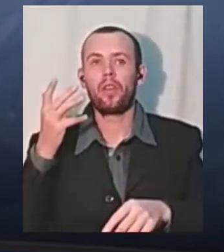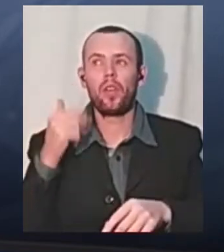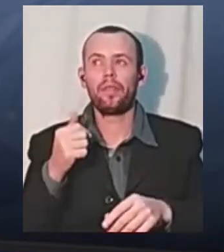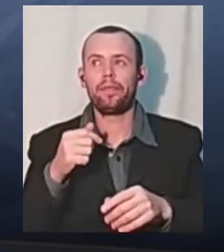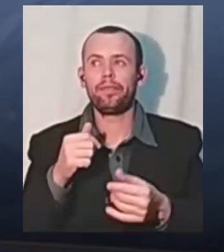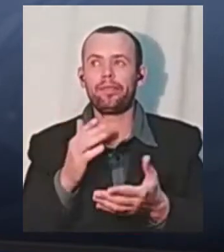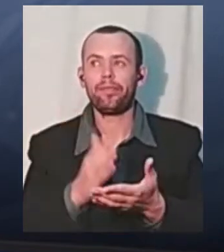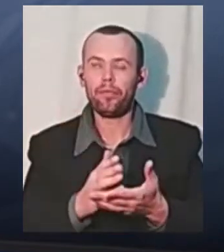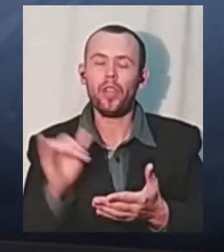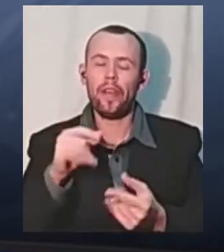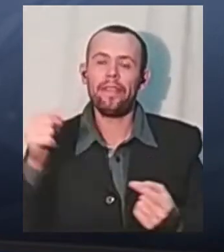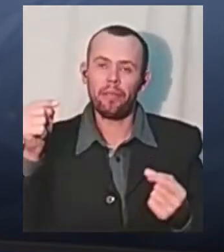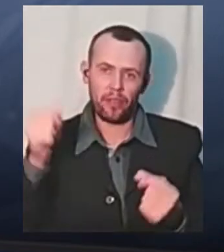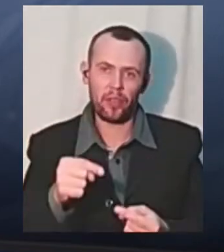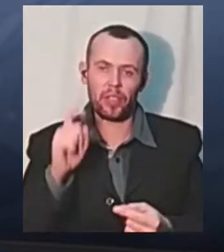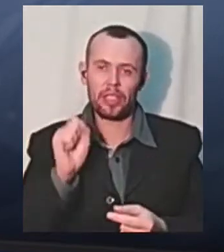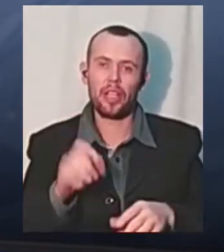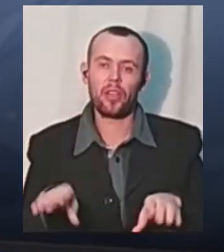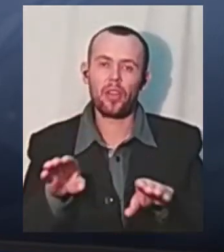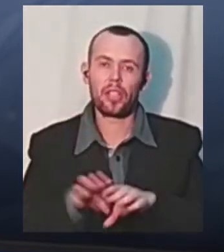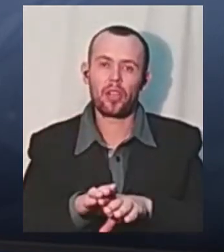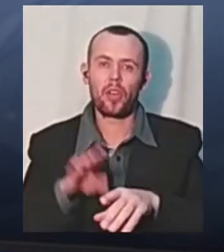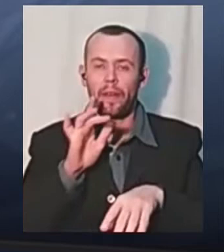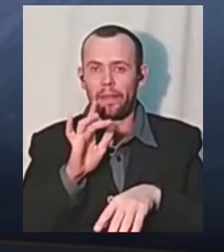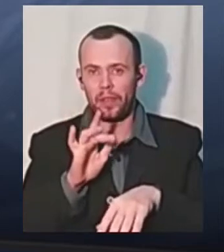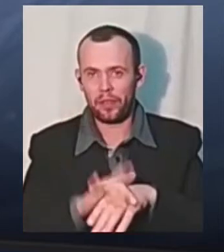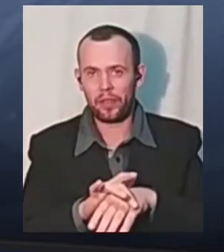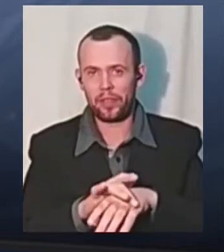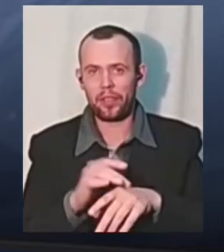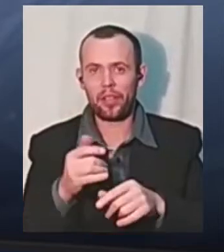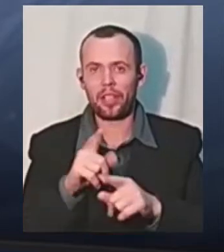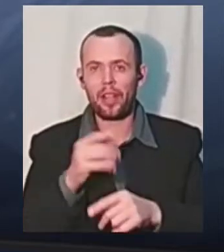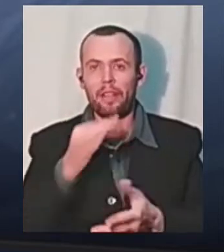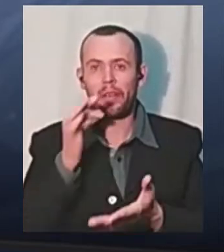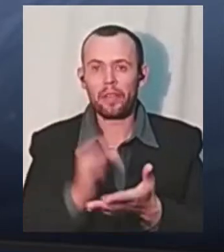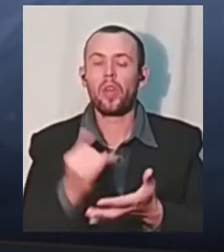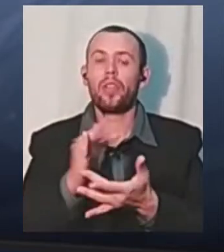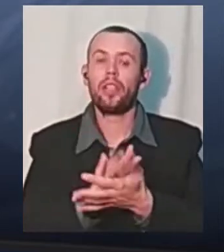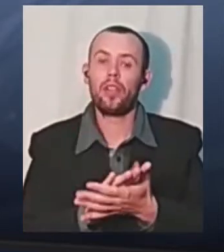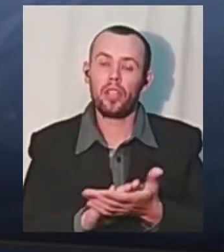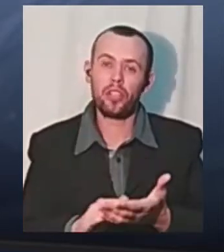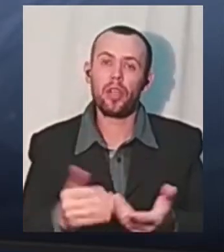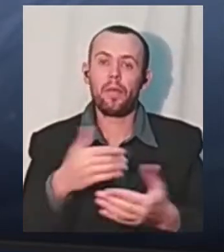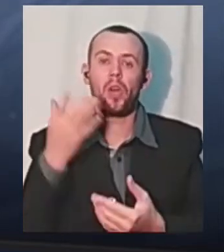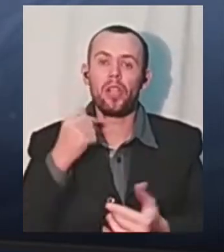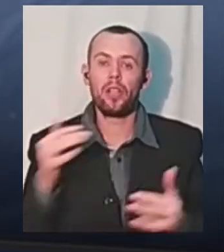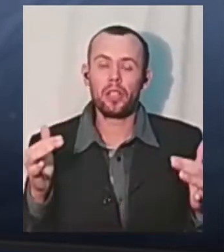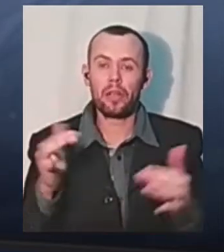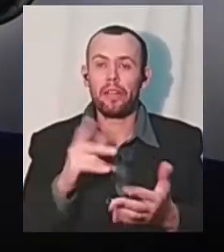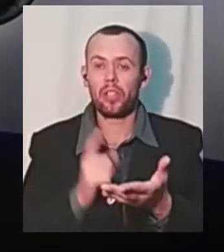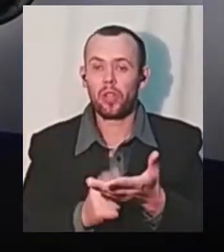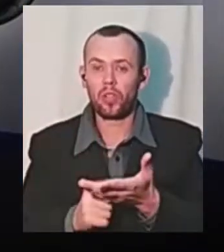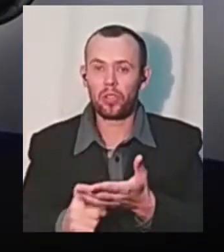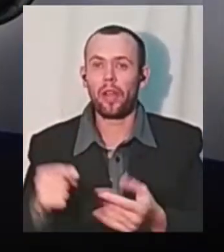І, відповідно, такі випадки слід нести відповідальність. Далі ми, коли зібрали усі ці докази,